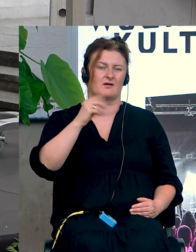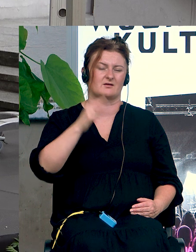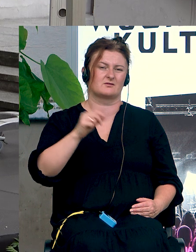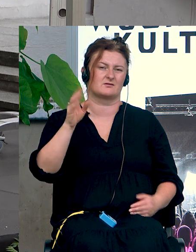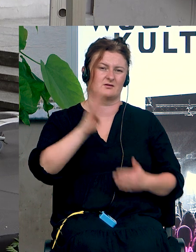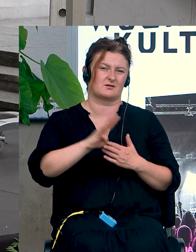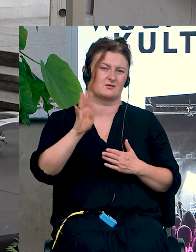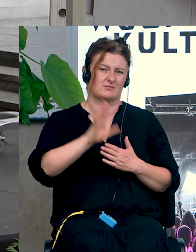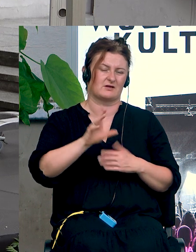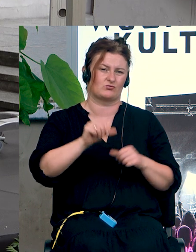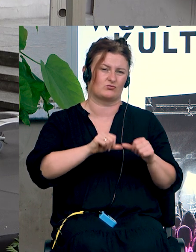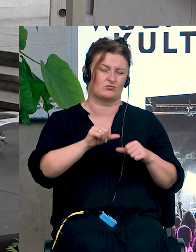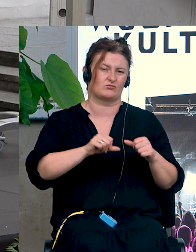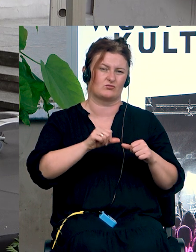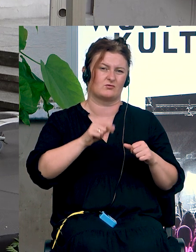«Гамлет Вавилон».